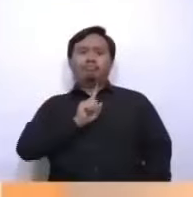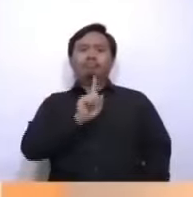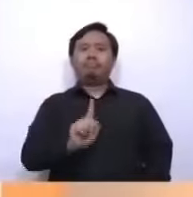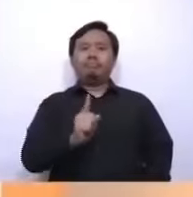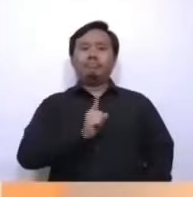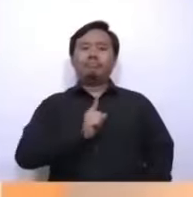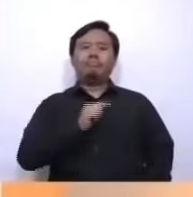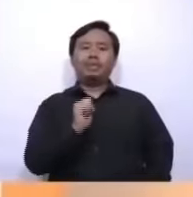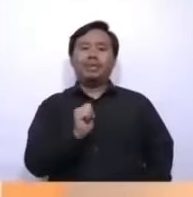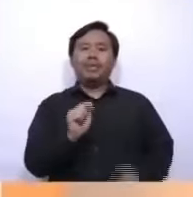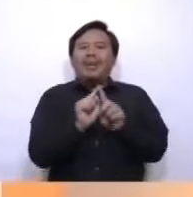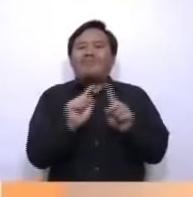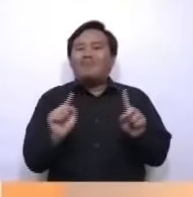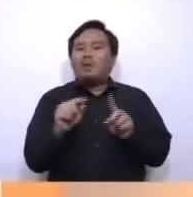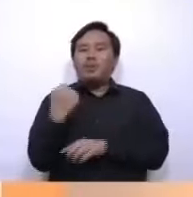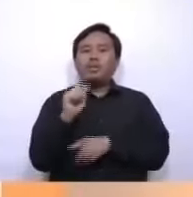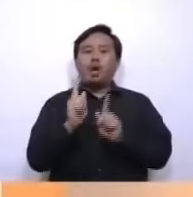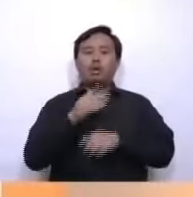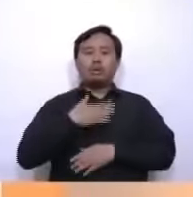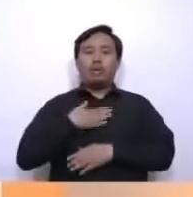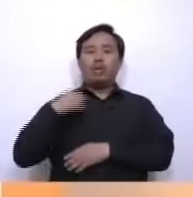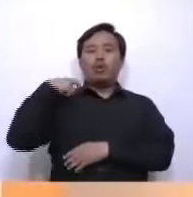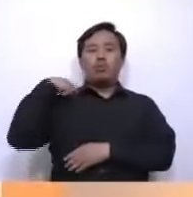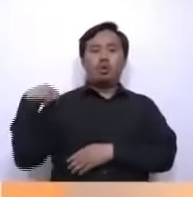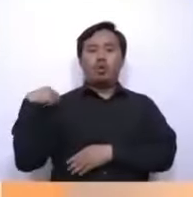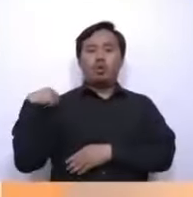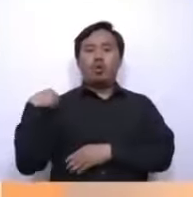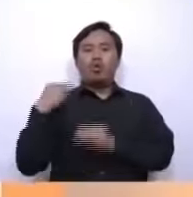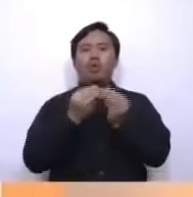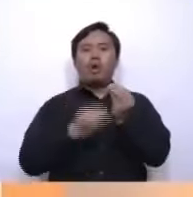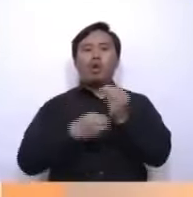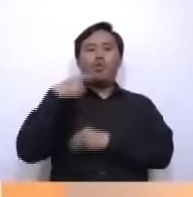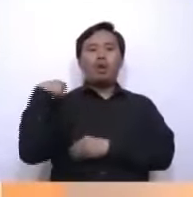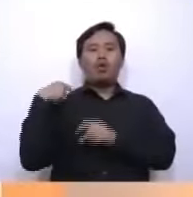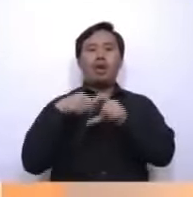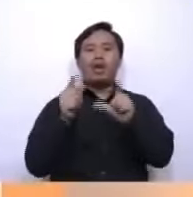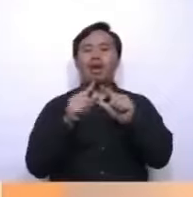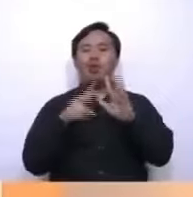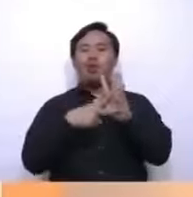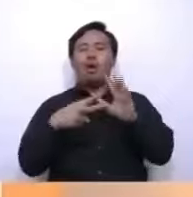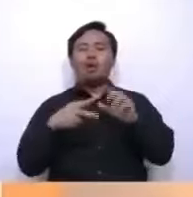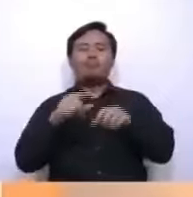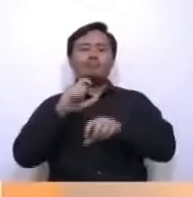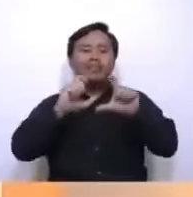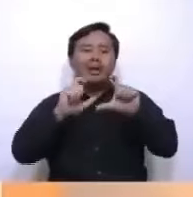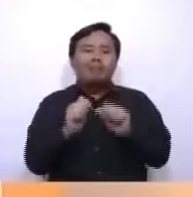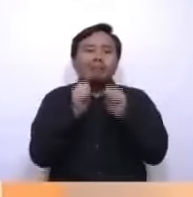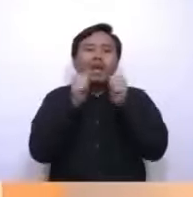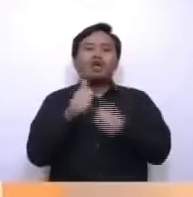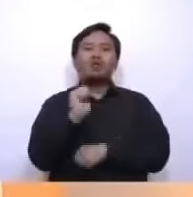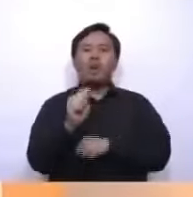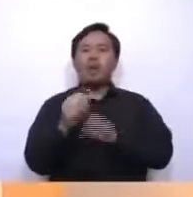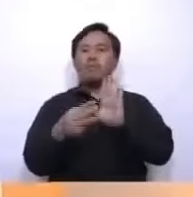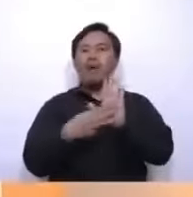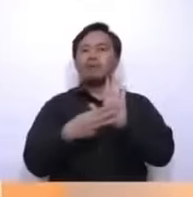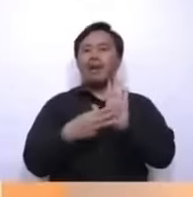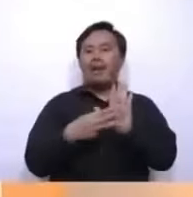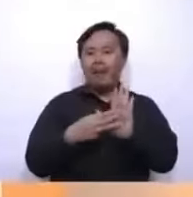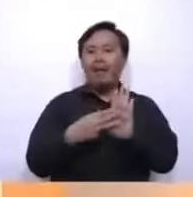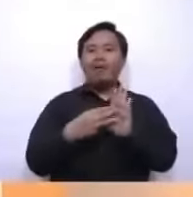mungkin. Maka, menjadi gubernur dan saudara Erwan menjadi wakil gubernur adalah cara terbaik untuk menyelesaikan seluruh